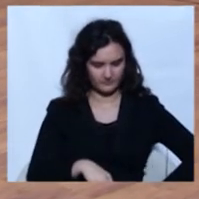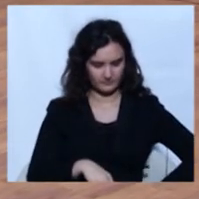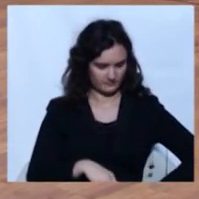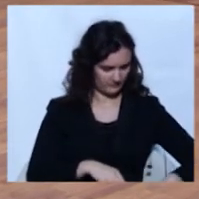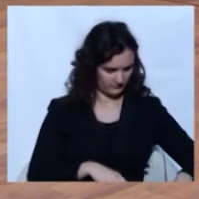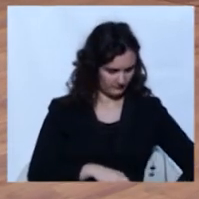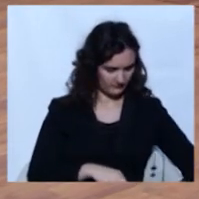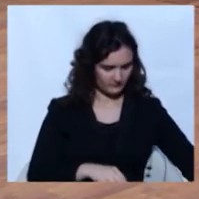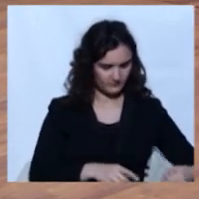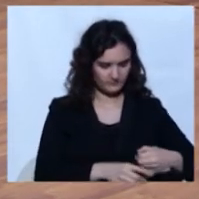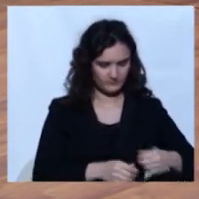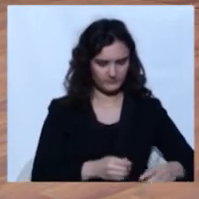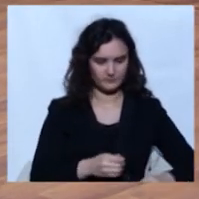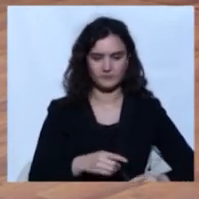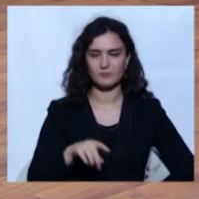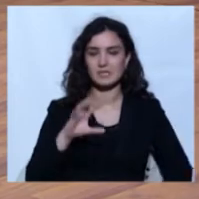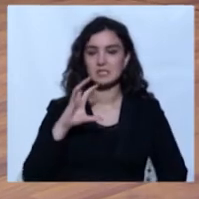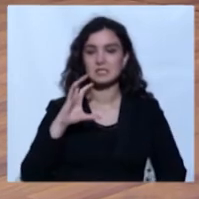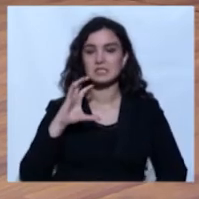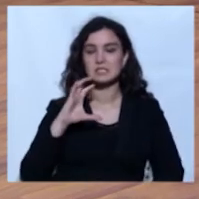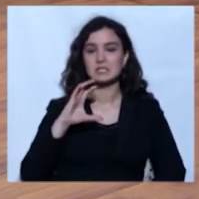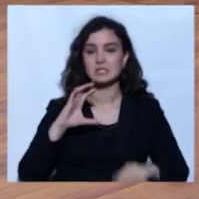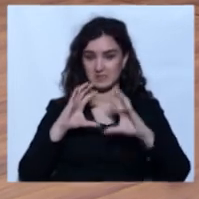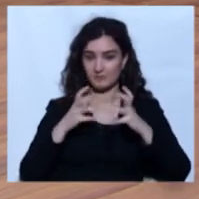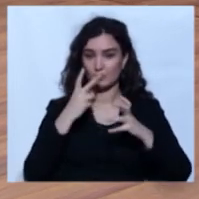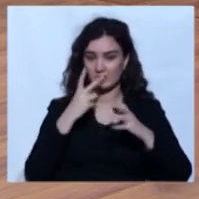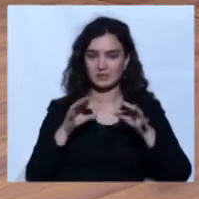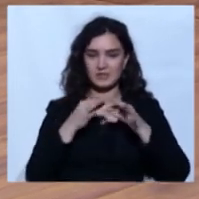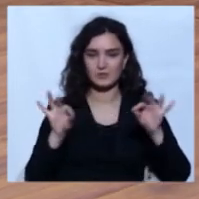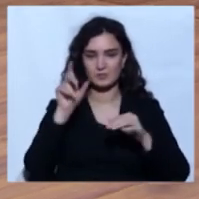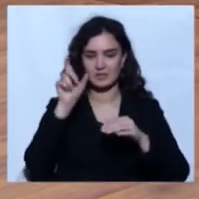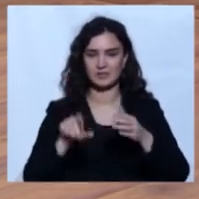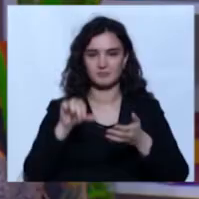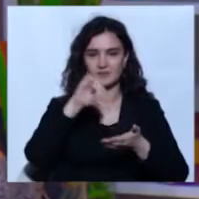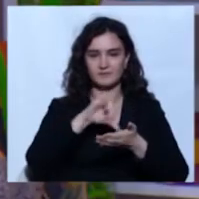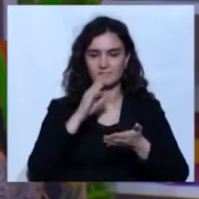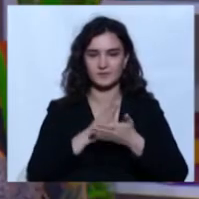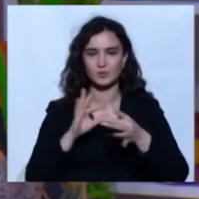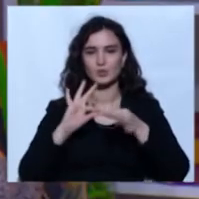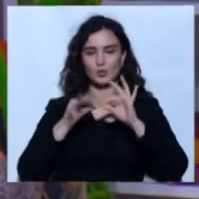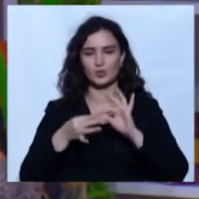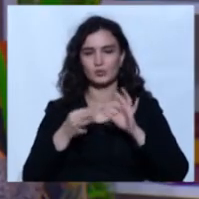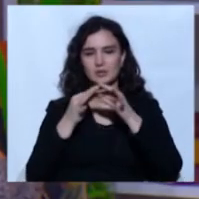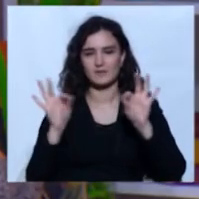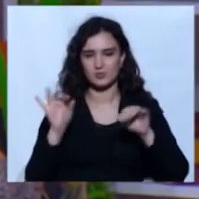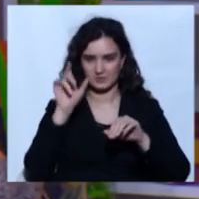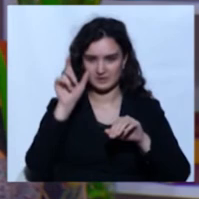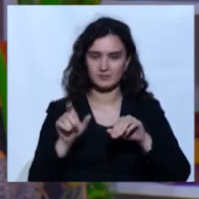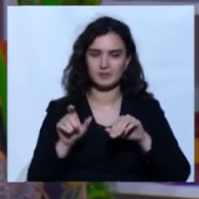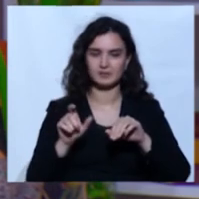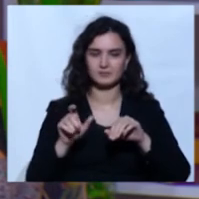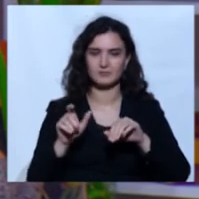რენესანსის ეპოქაში სამყაროს ცენტრში დგას თავისუფალი ადამიანი, კონკრეტული თავისუფალი